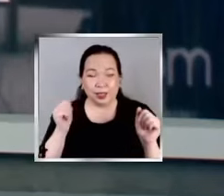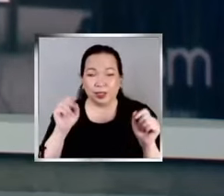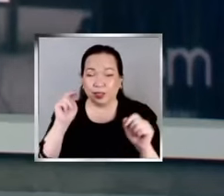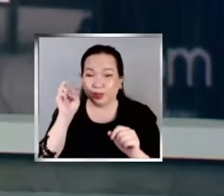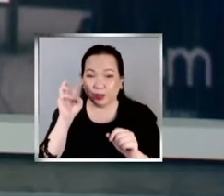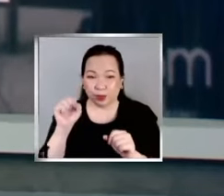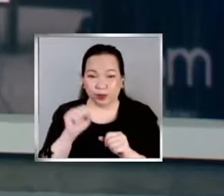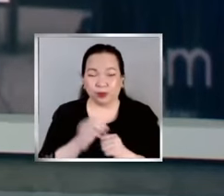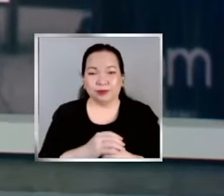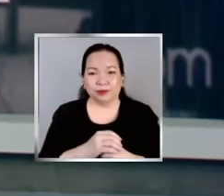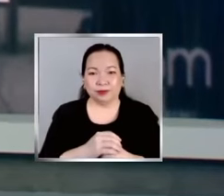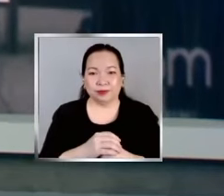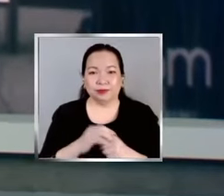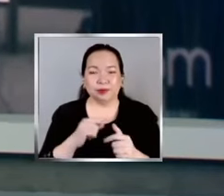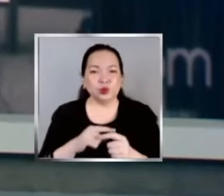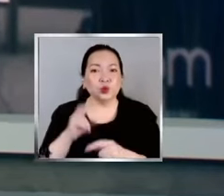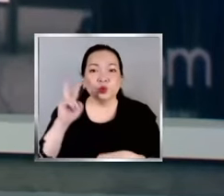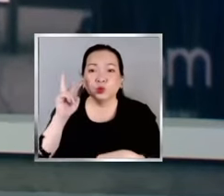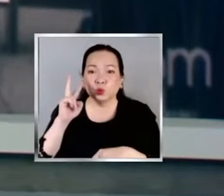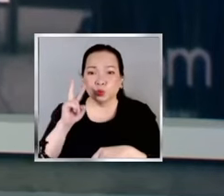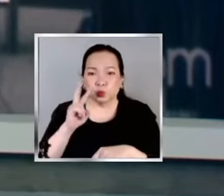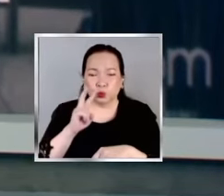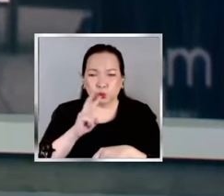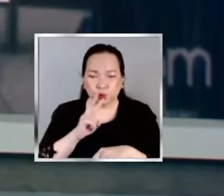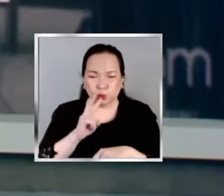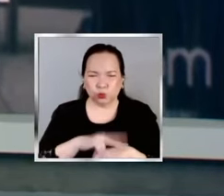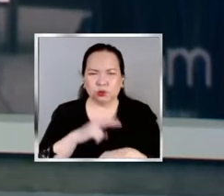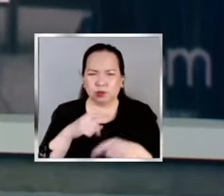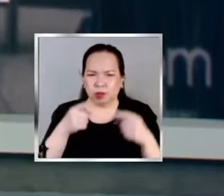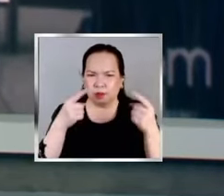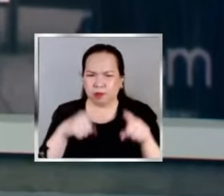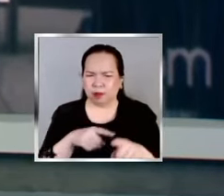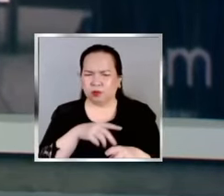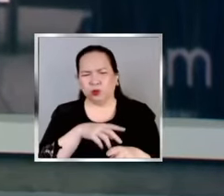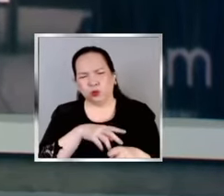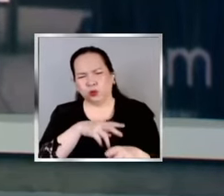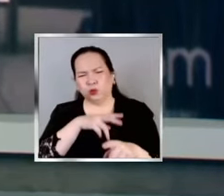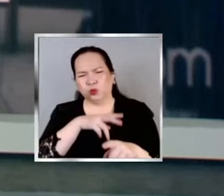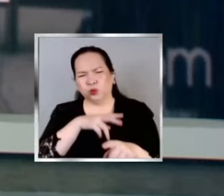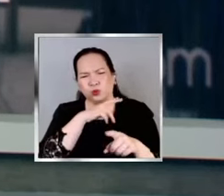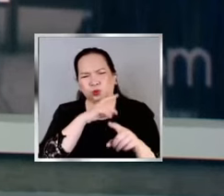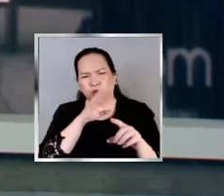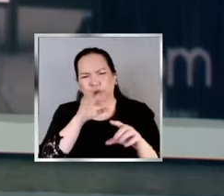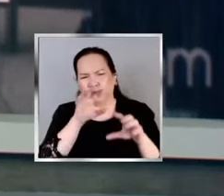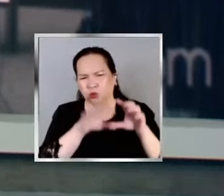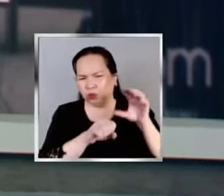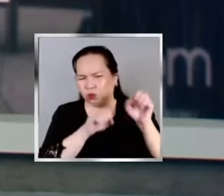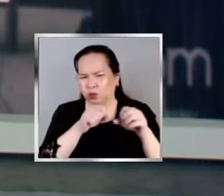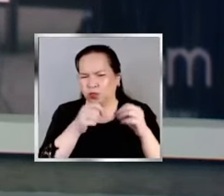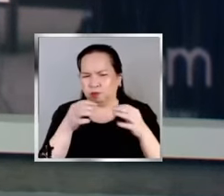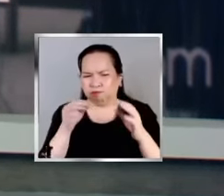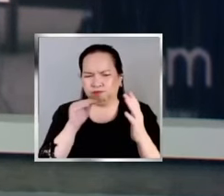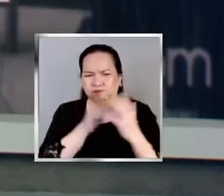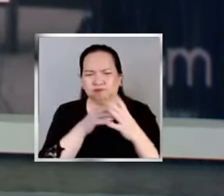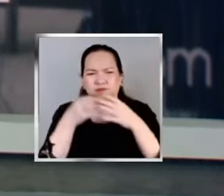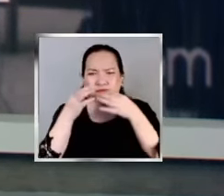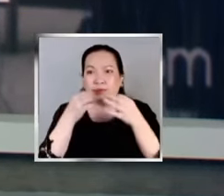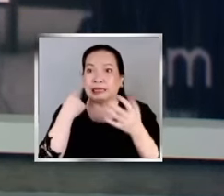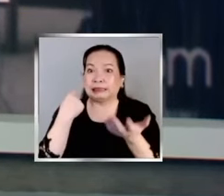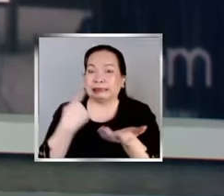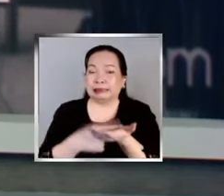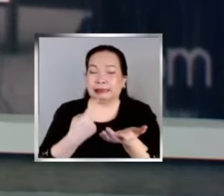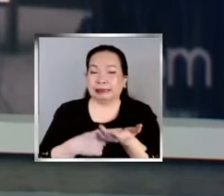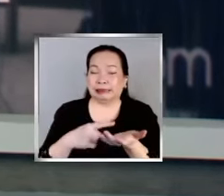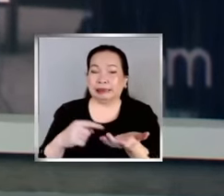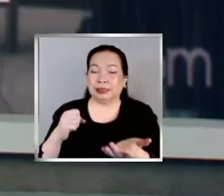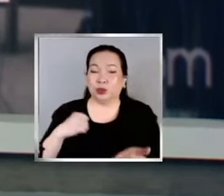Dalawang insidente ng questionable umanong operasyon kontra droga ang tinalakay sa kamera kanina. Ang isang pag-aresto raw